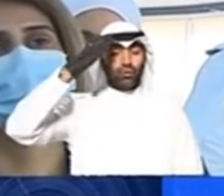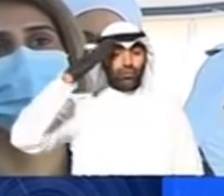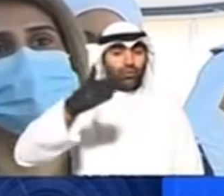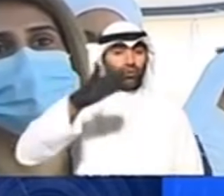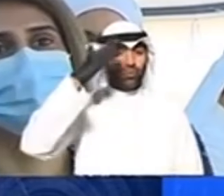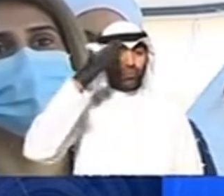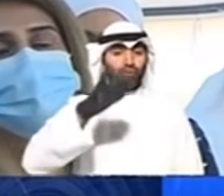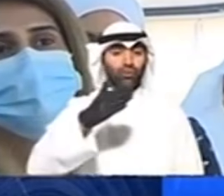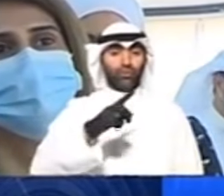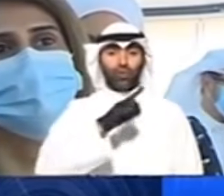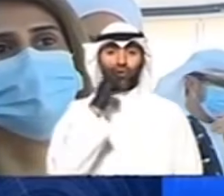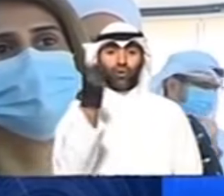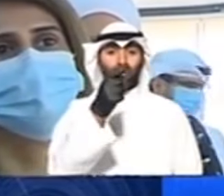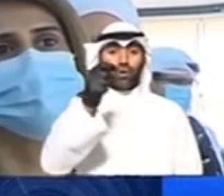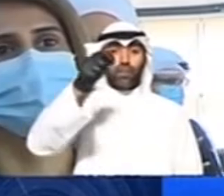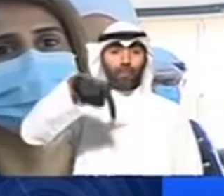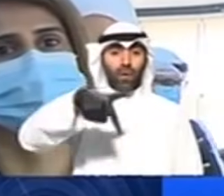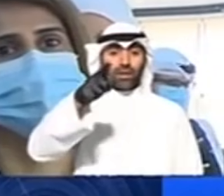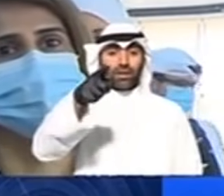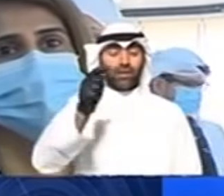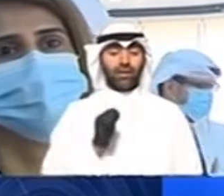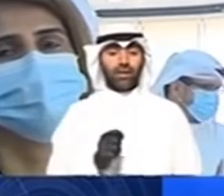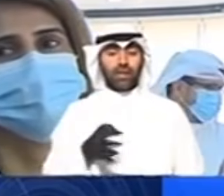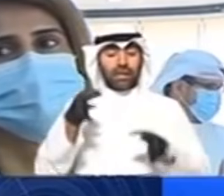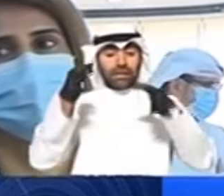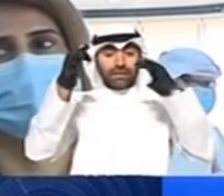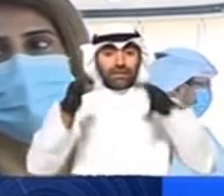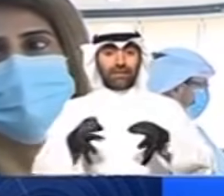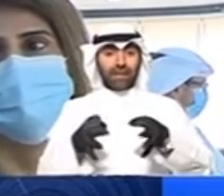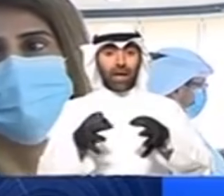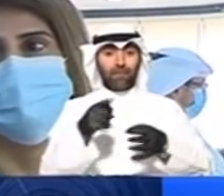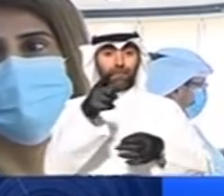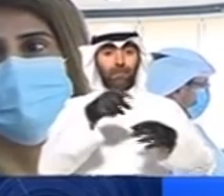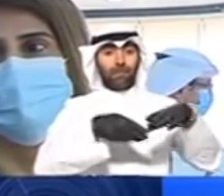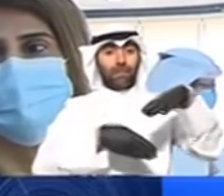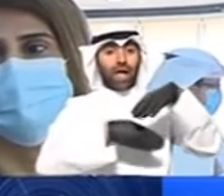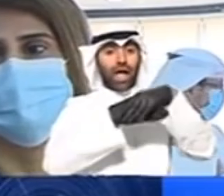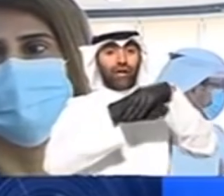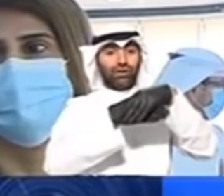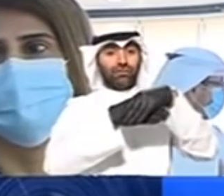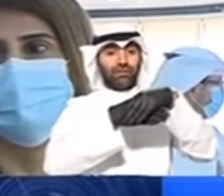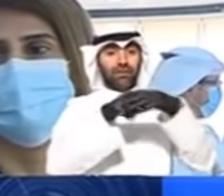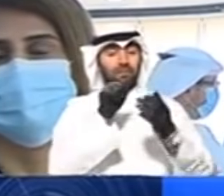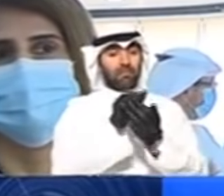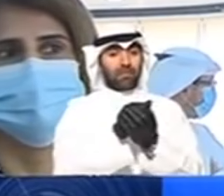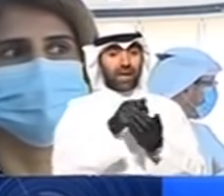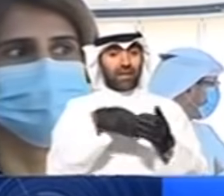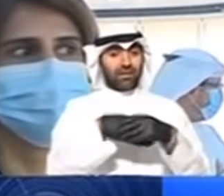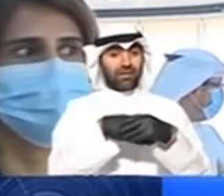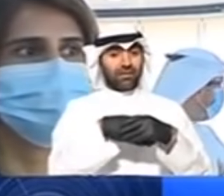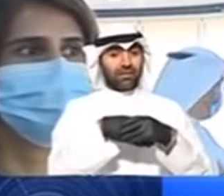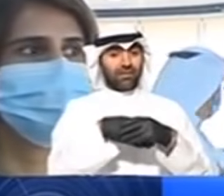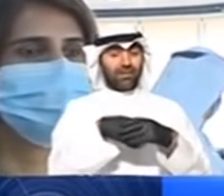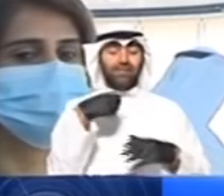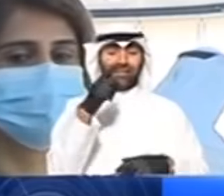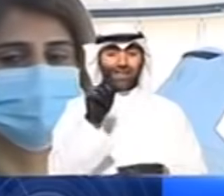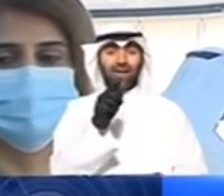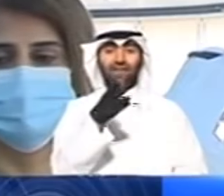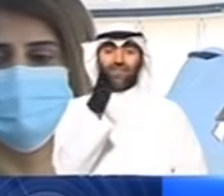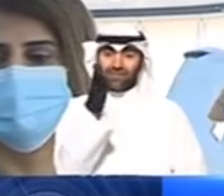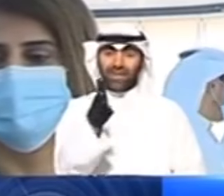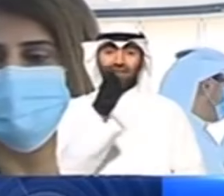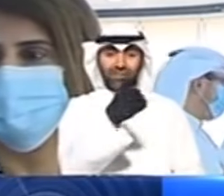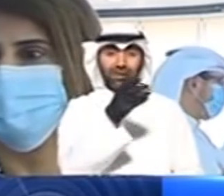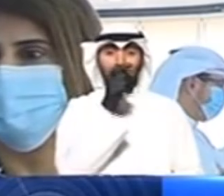التزم بالحجر المنزلي ونفذ كل الإرشادات، إلا أن بعض المخالفات ما زالت قائمة،